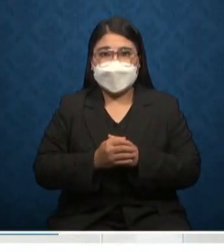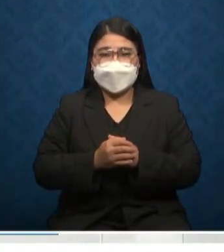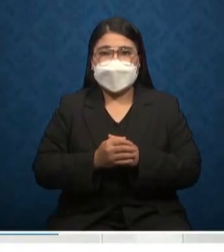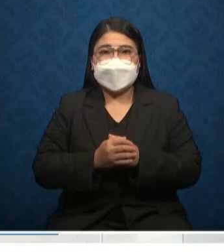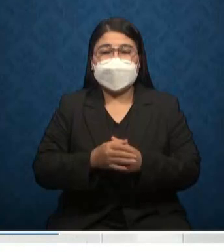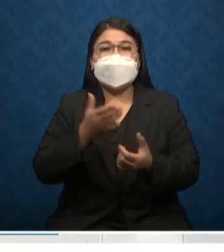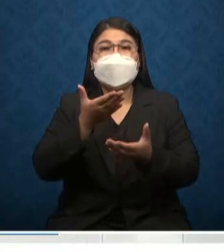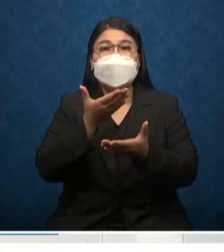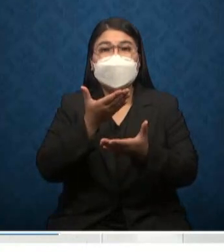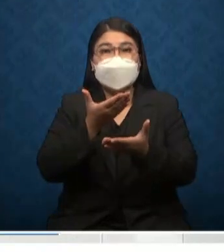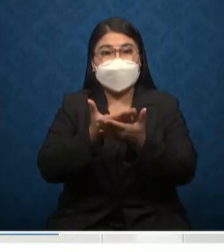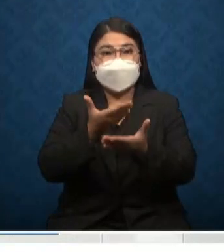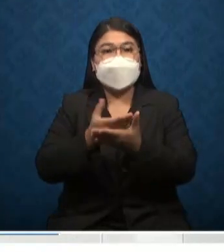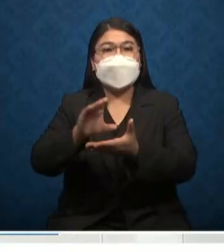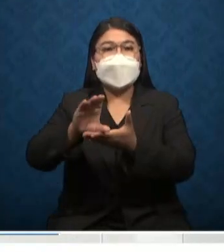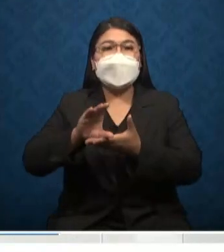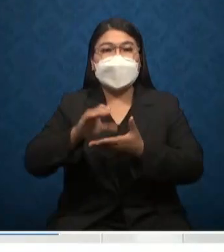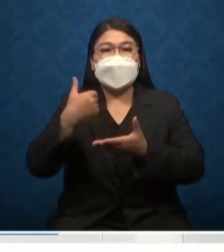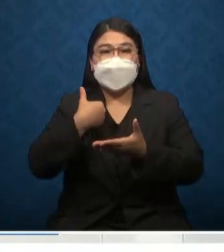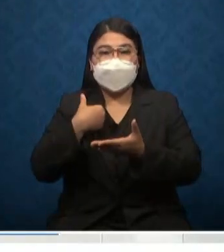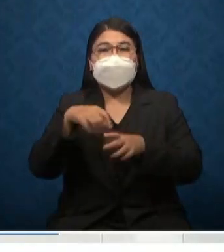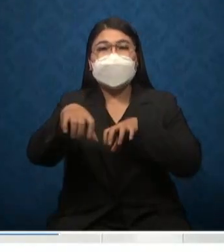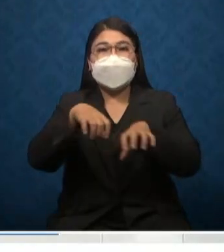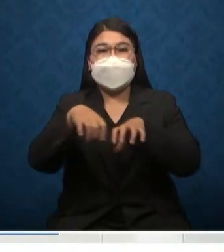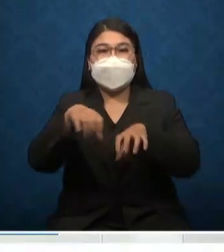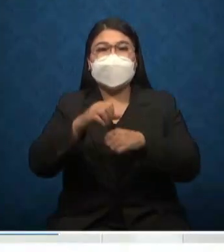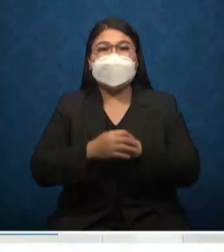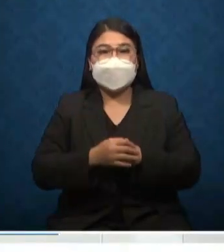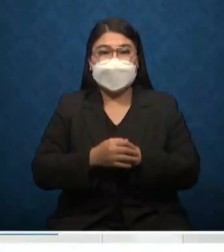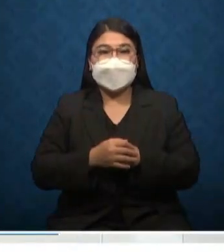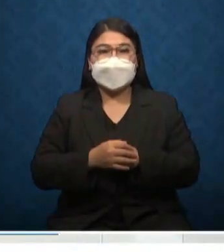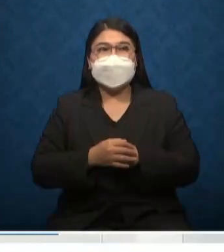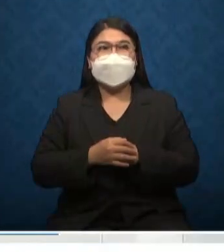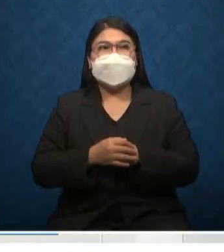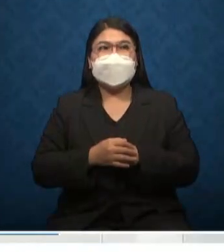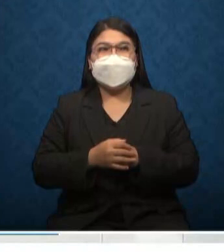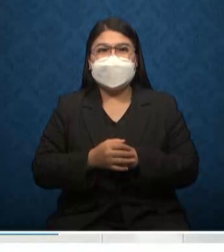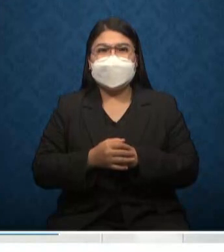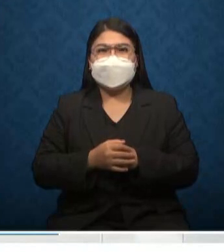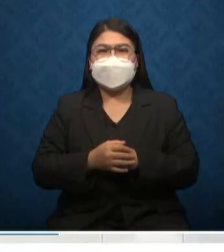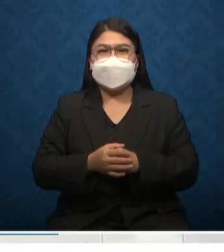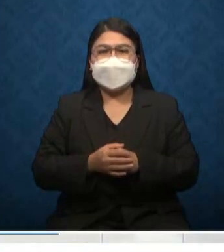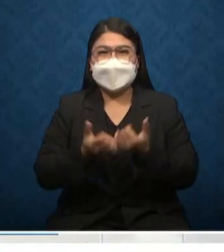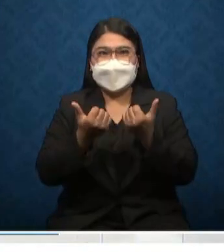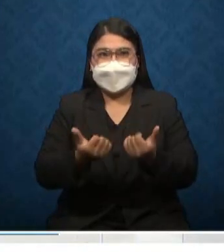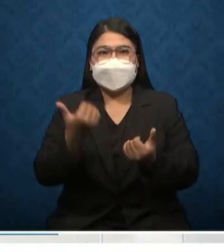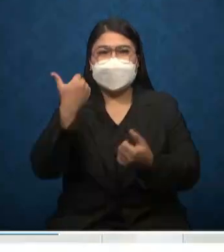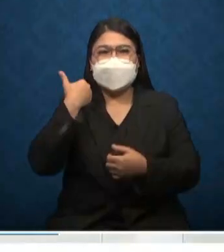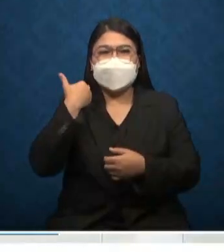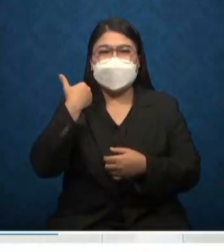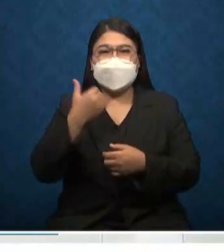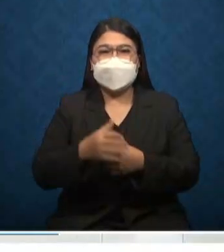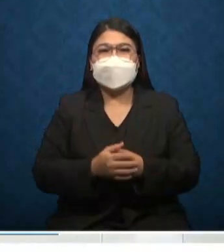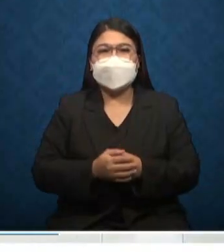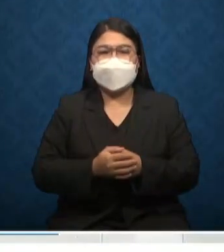กองทุนที่ท่านศาสตราจารย์เกียรติคุณไกรสิทธิ์ได้ชี้แจงในเบื้องต้นจริงๆเงินกองทุนนั้นเป็นเงินของชาว